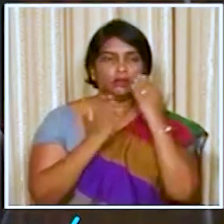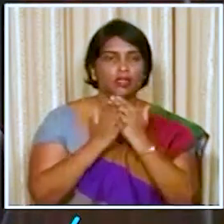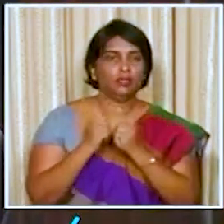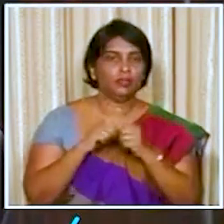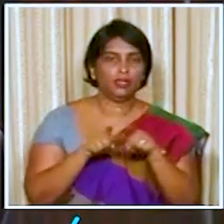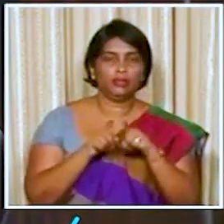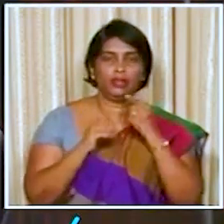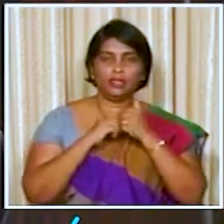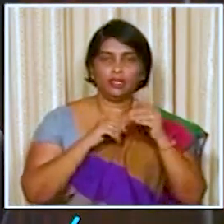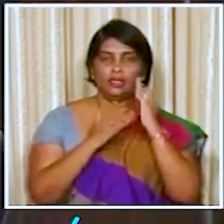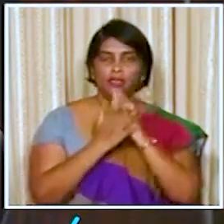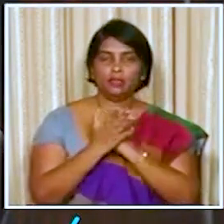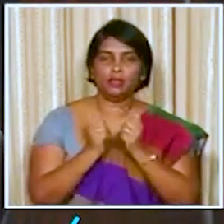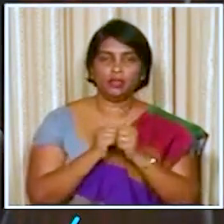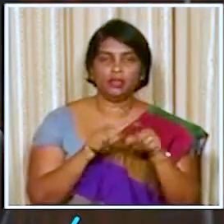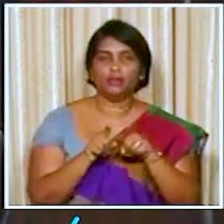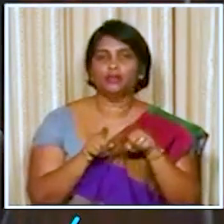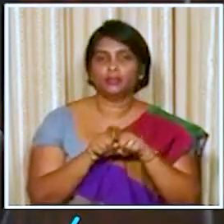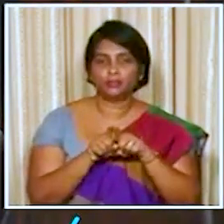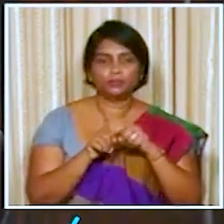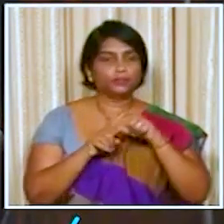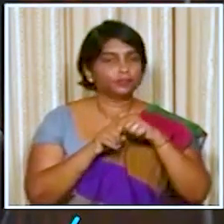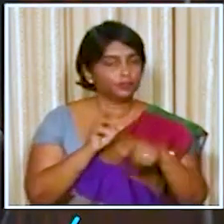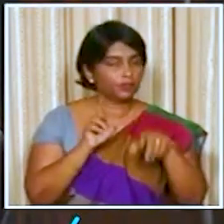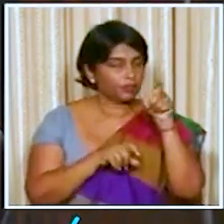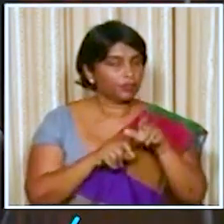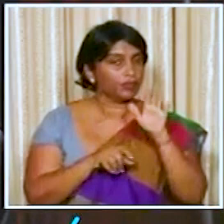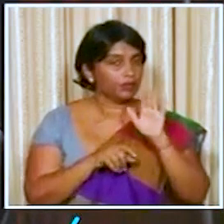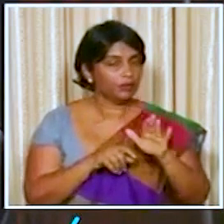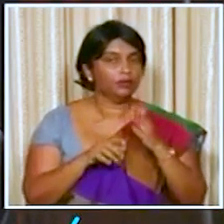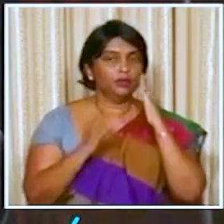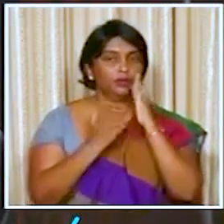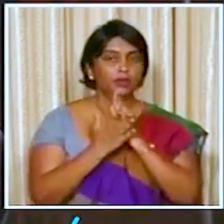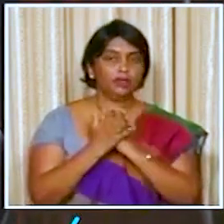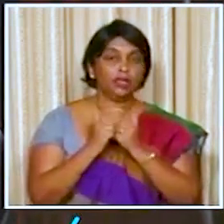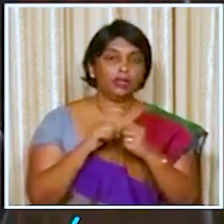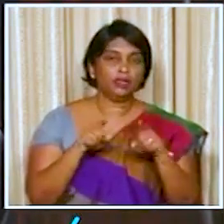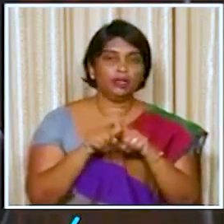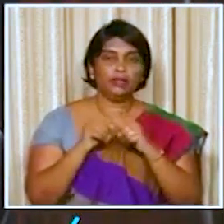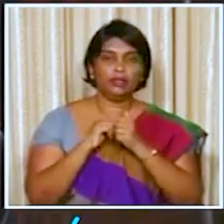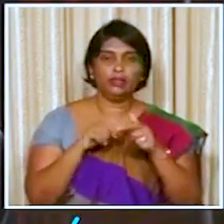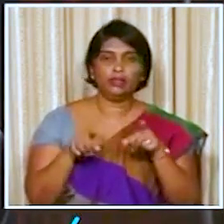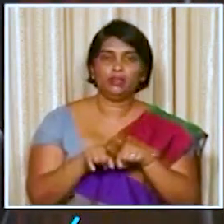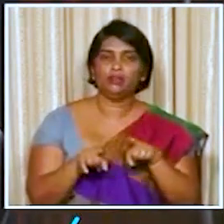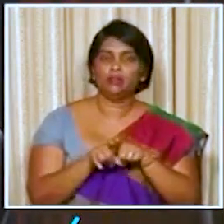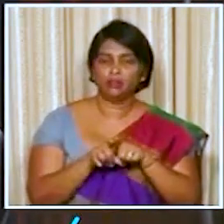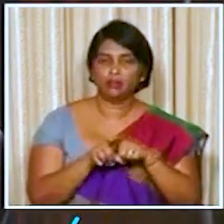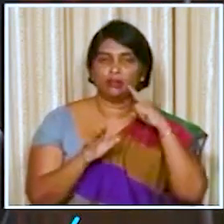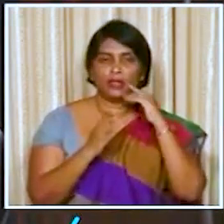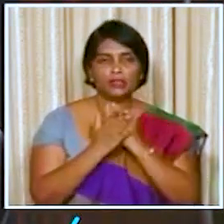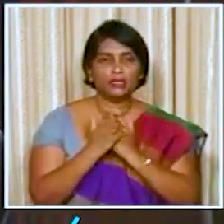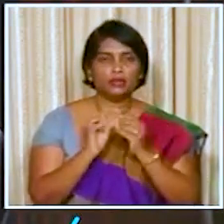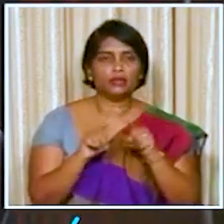සෙබළුන් පුනරුත්ථාපනය සඳහා සහ ඔවුන්ගේ පහසුව සඳහා දේශීයව